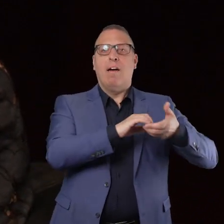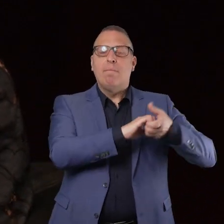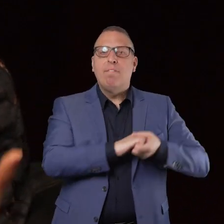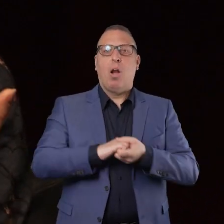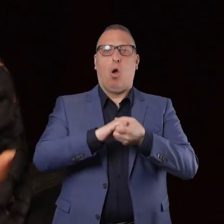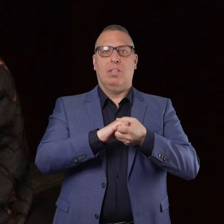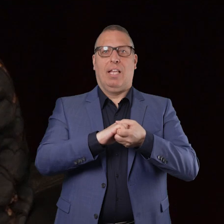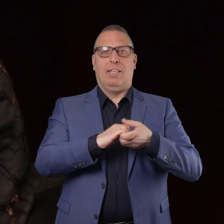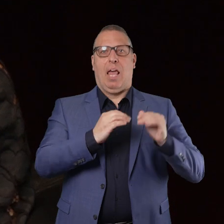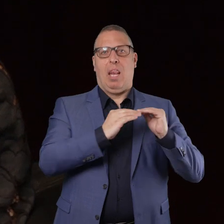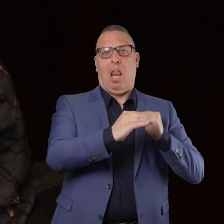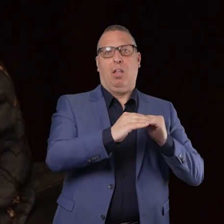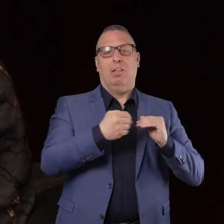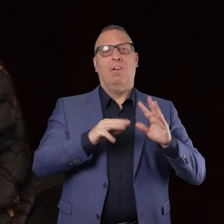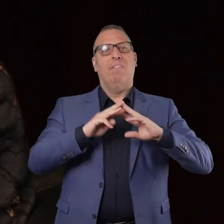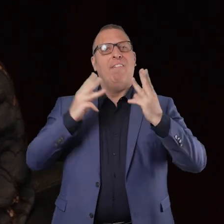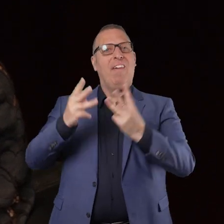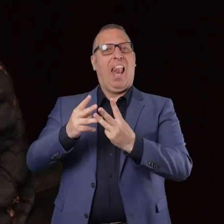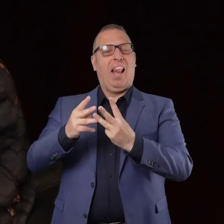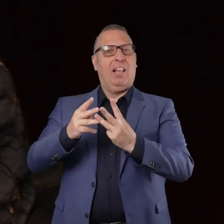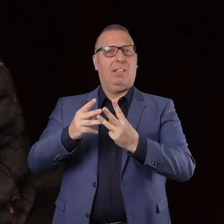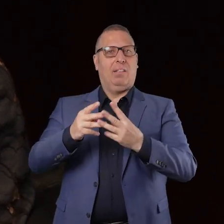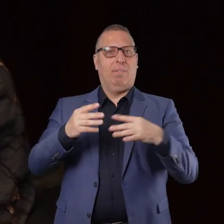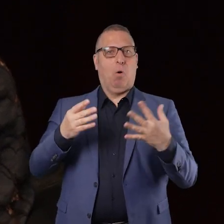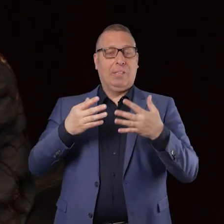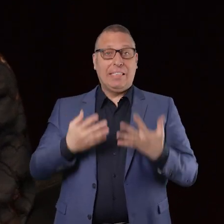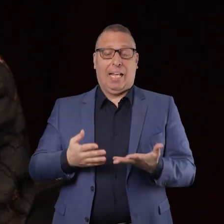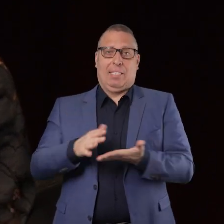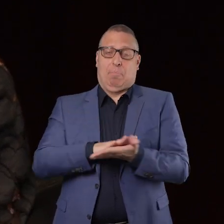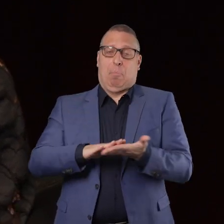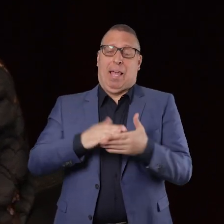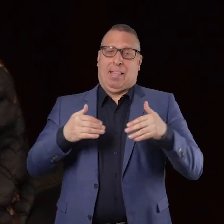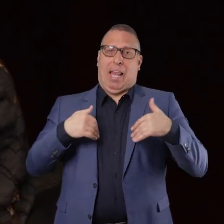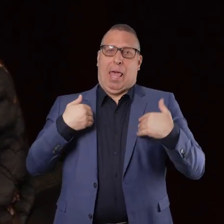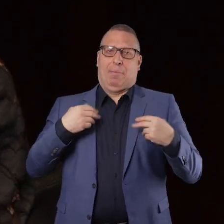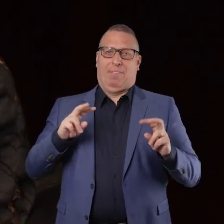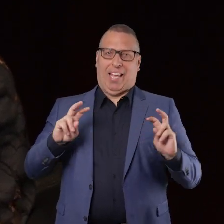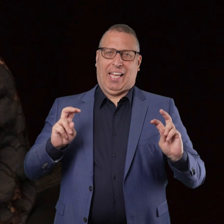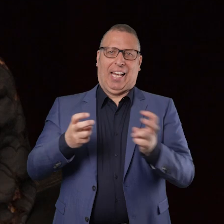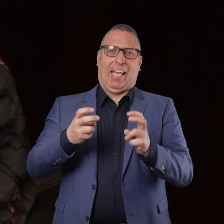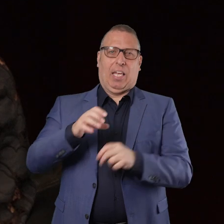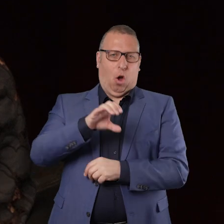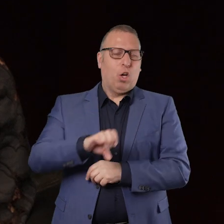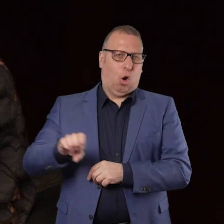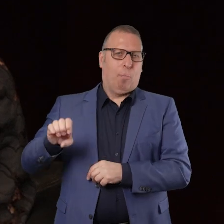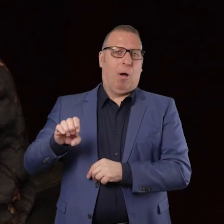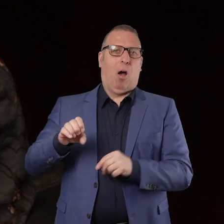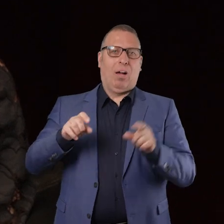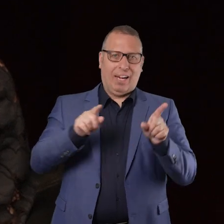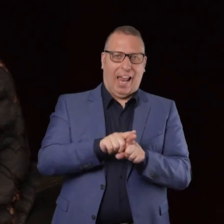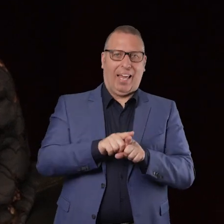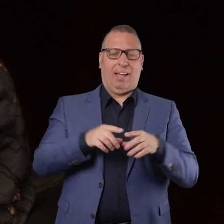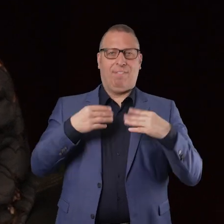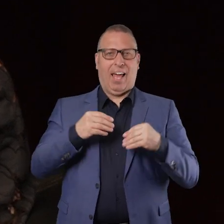Länder und als befreundete Länder eben auch in der Welt, wo wir derzeit ein Krieger leben, in Europa auch